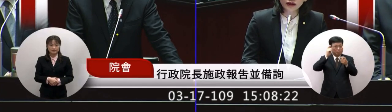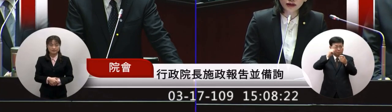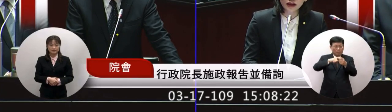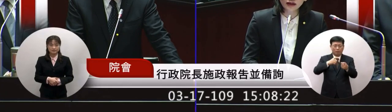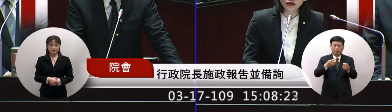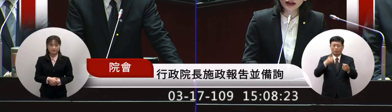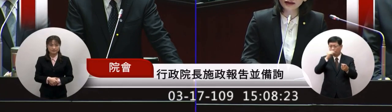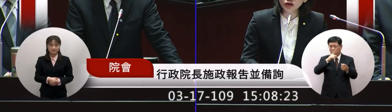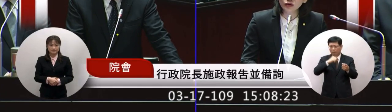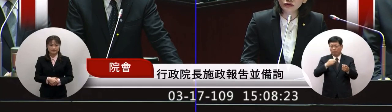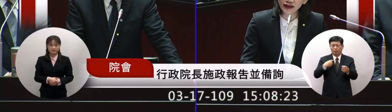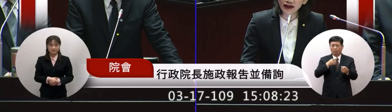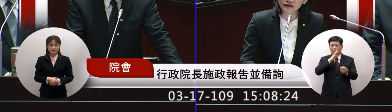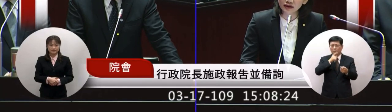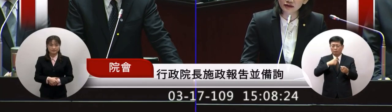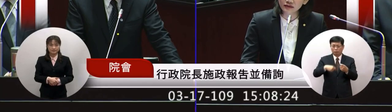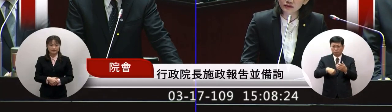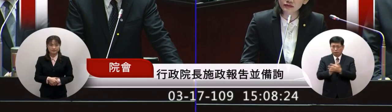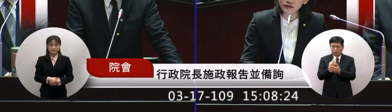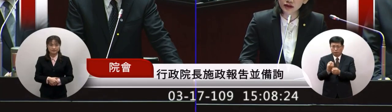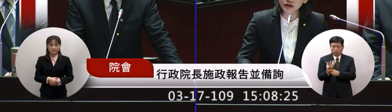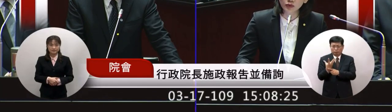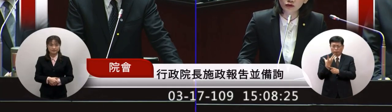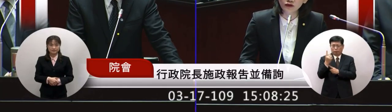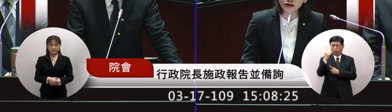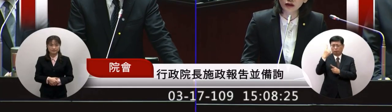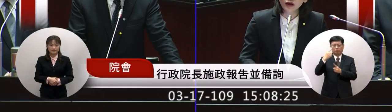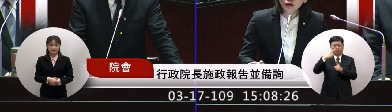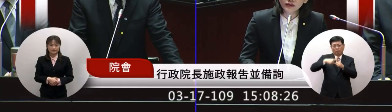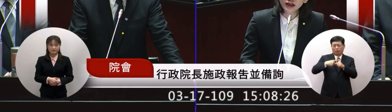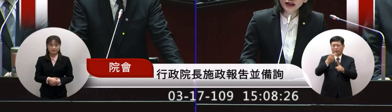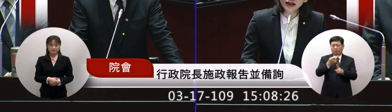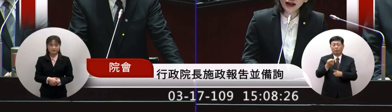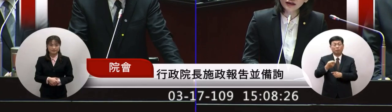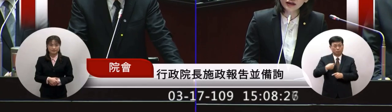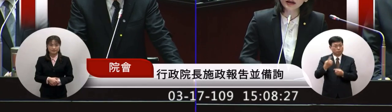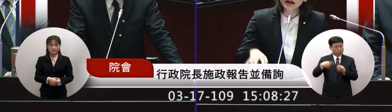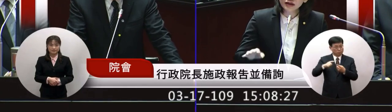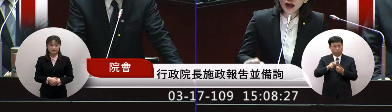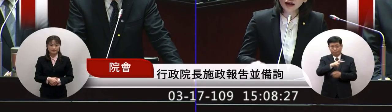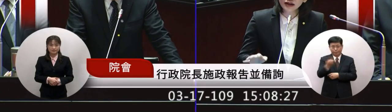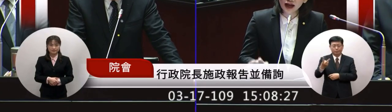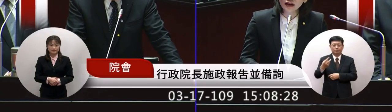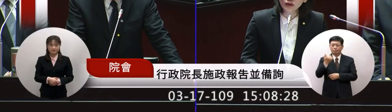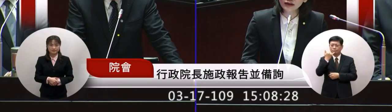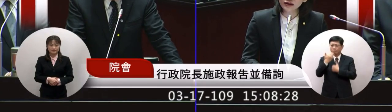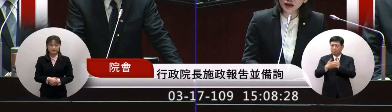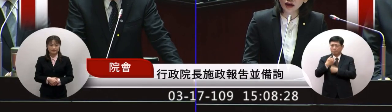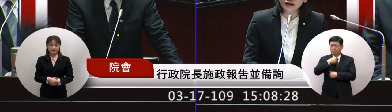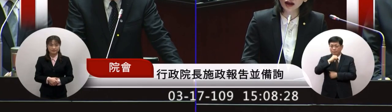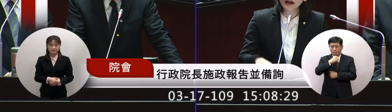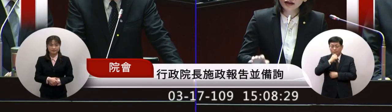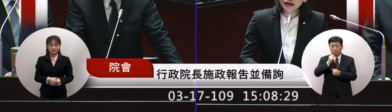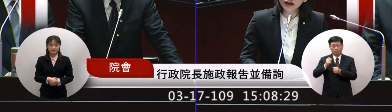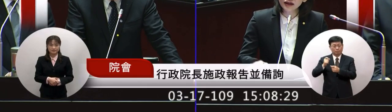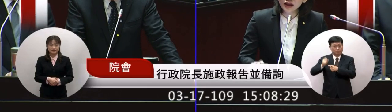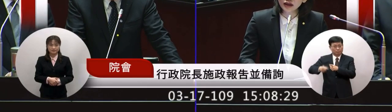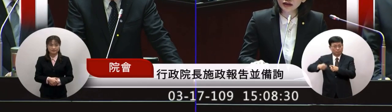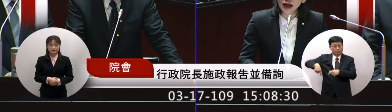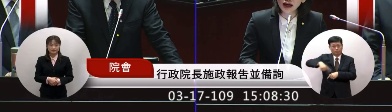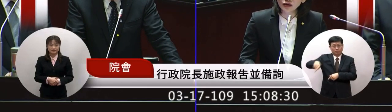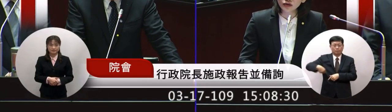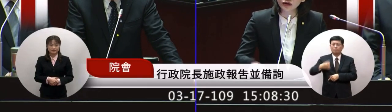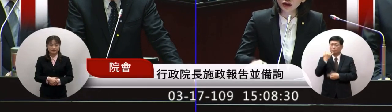永远停留在冲量的这个部分哦。我们应该是让台湾的厂商可